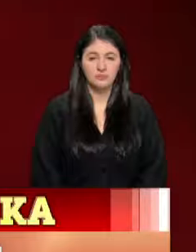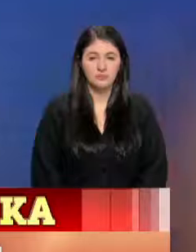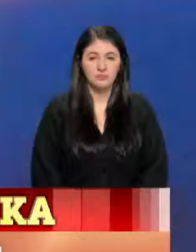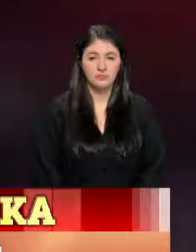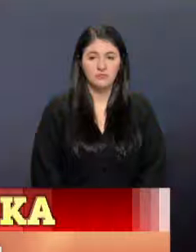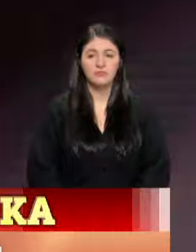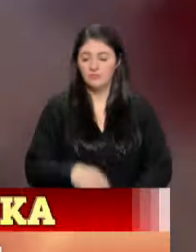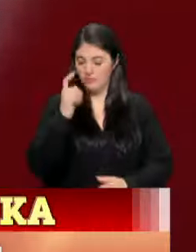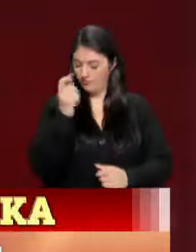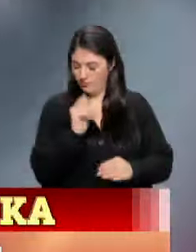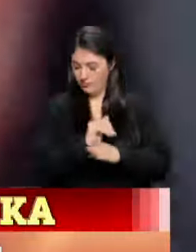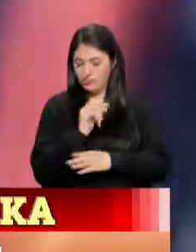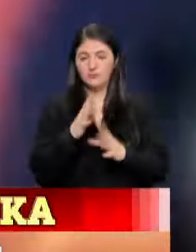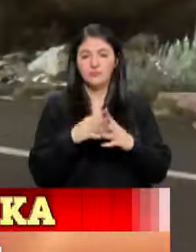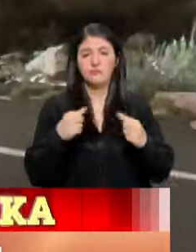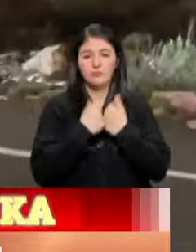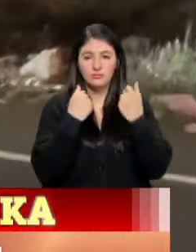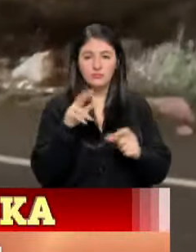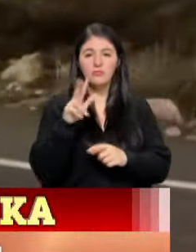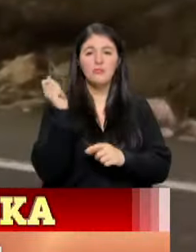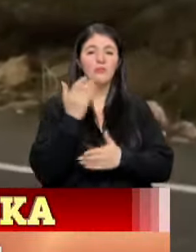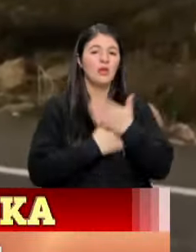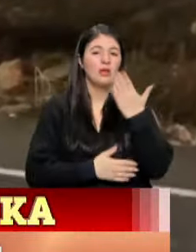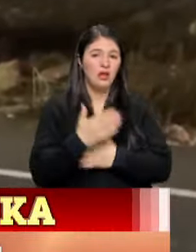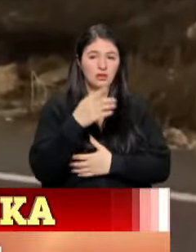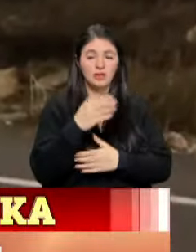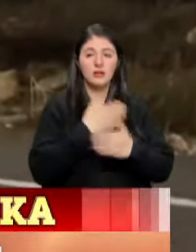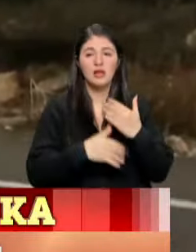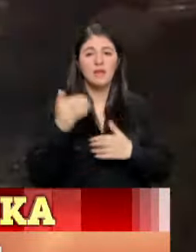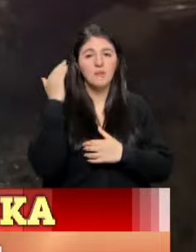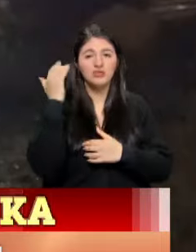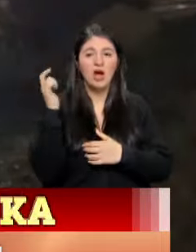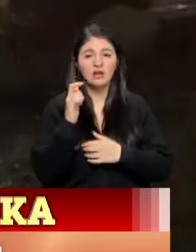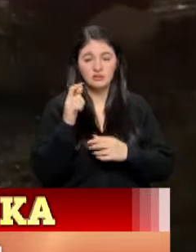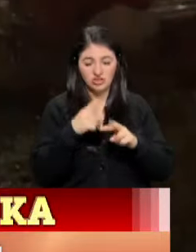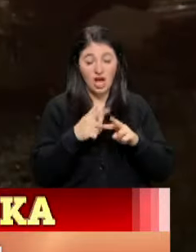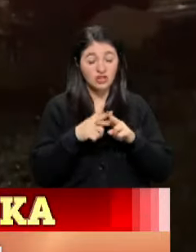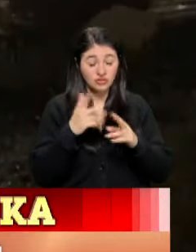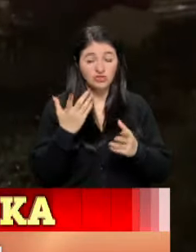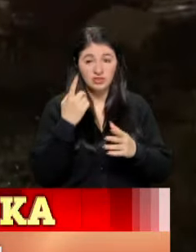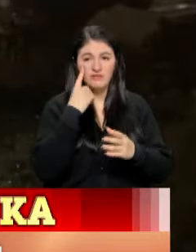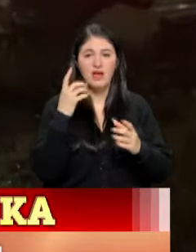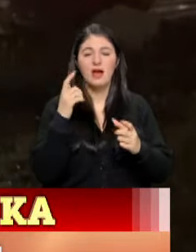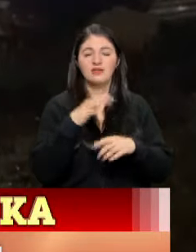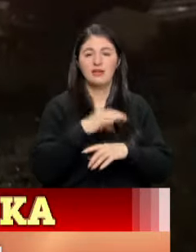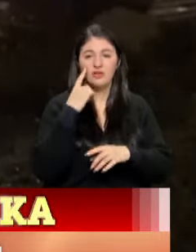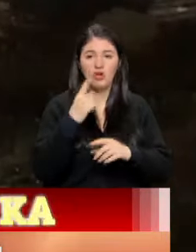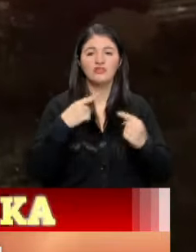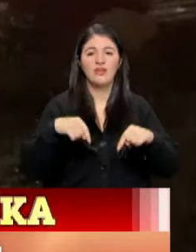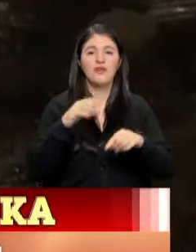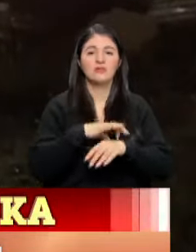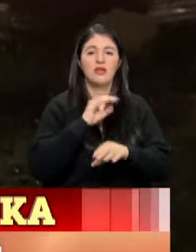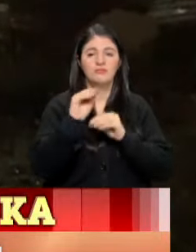Kaldır. 9 kişi hayatını kaybetti kazada. 30 kişi yaralandı. Yaralılar başta Aydıncık Devlet Hastanesi olmak üzere çevre